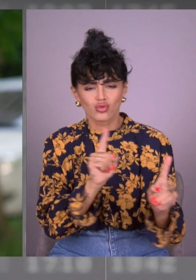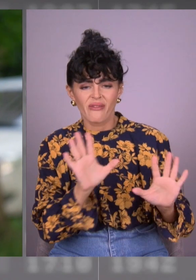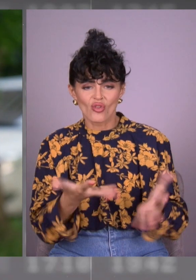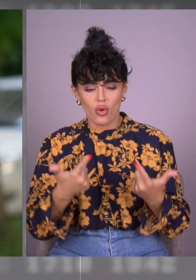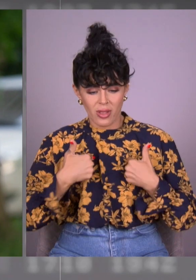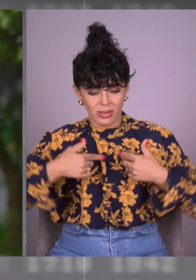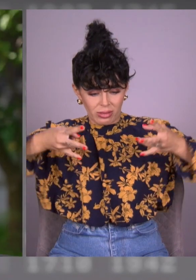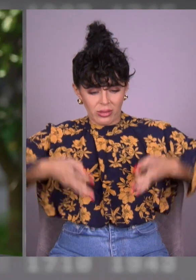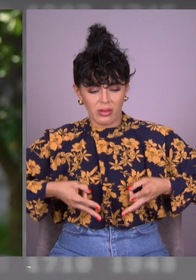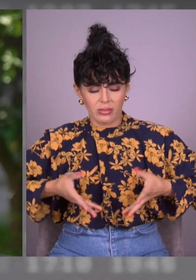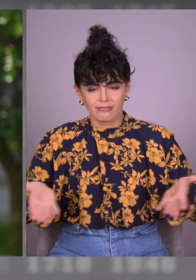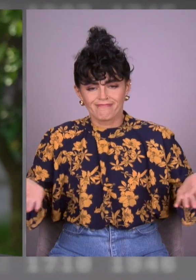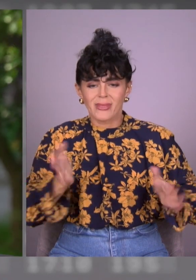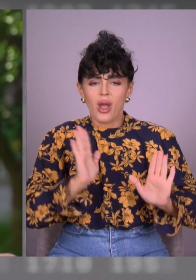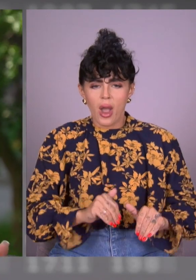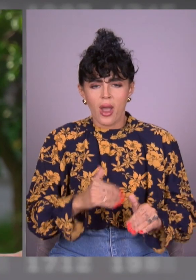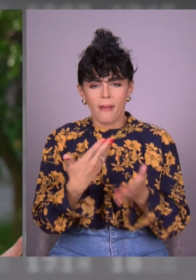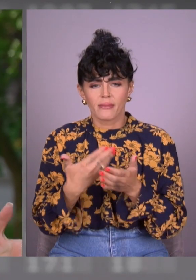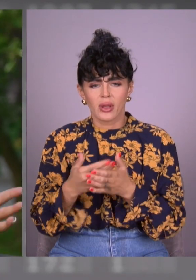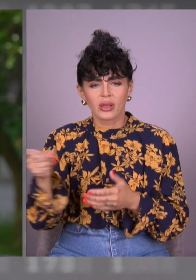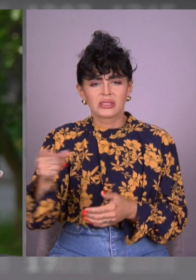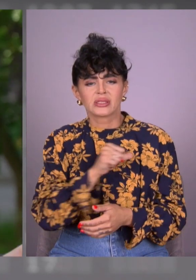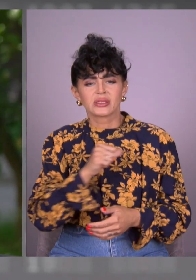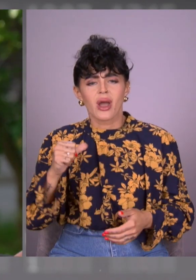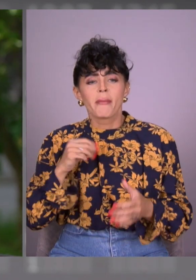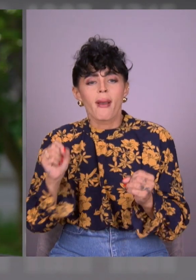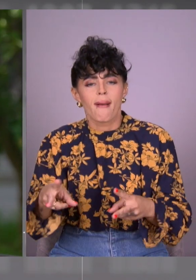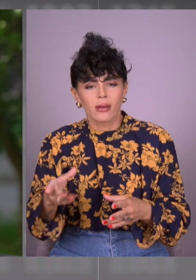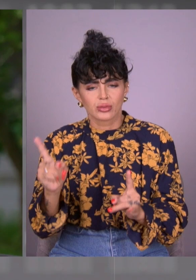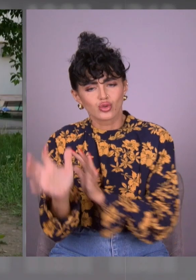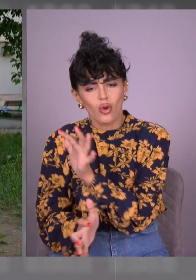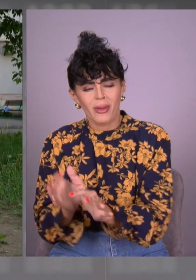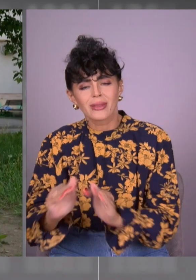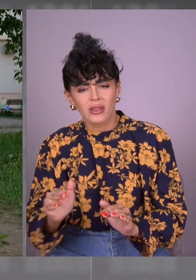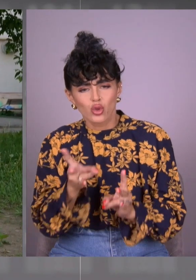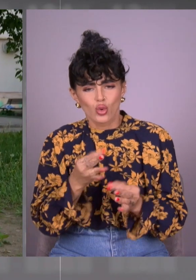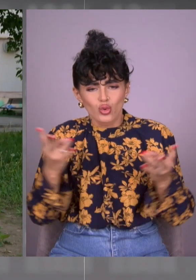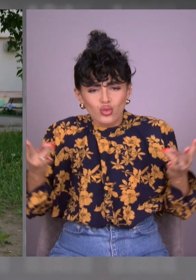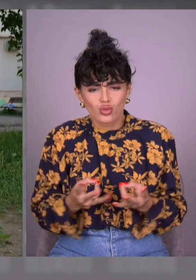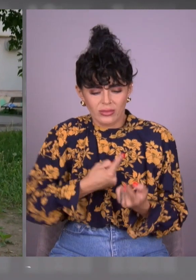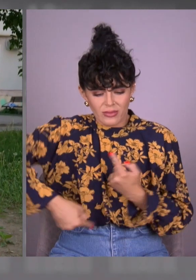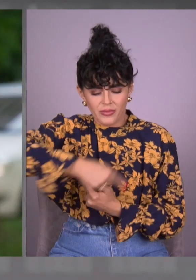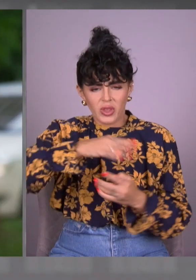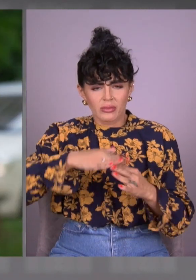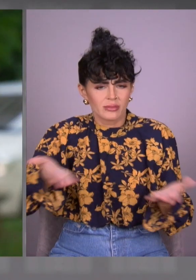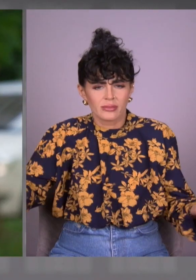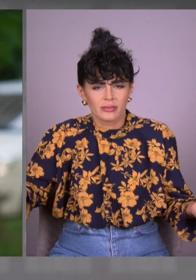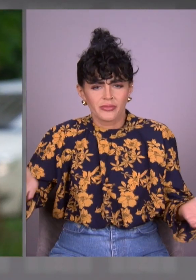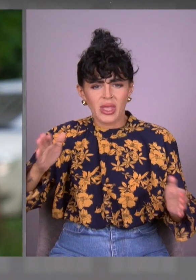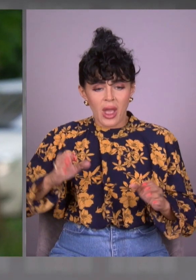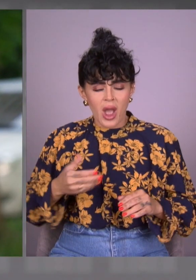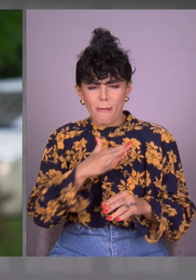мною трапилося, то це одна, а він би вже потім попіклувався про них. Птахи кружляють над мертвими